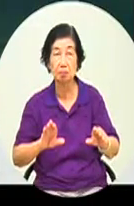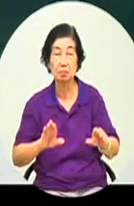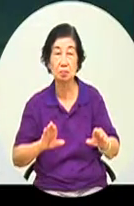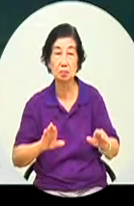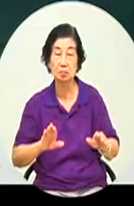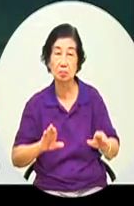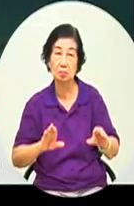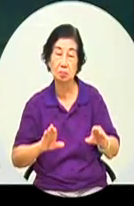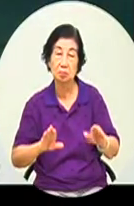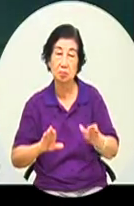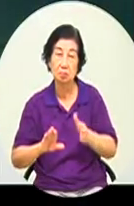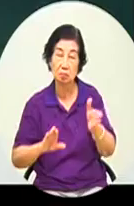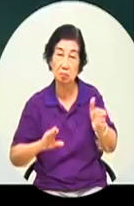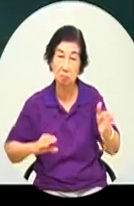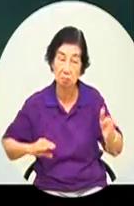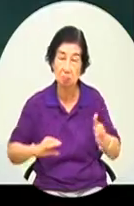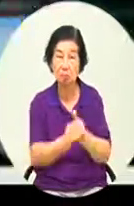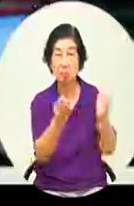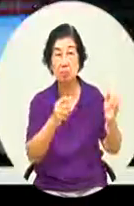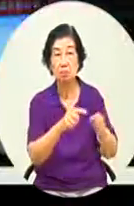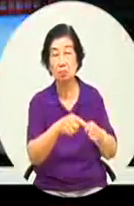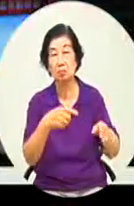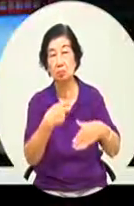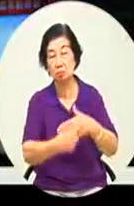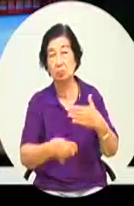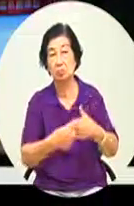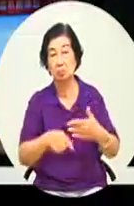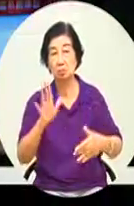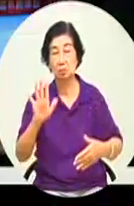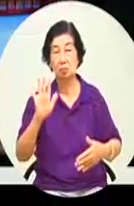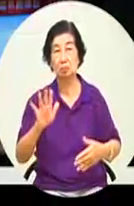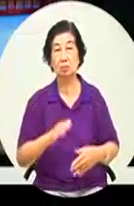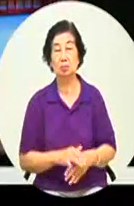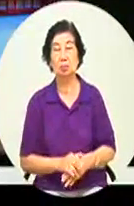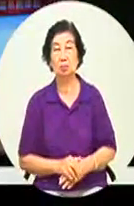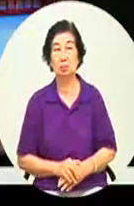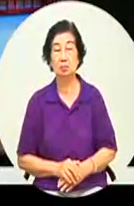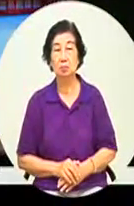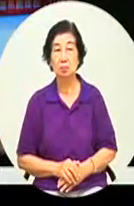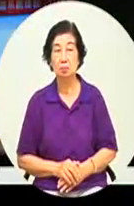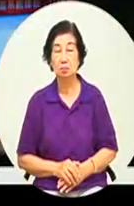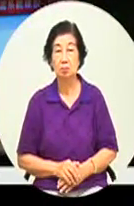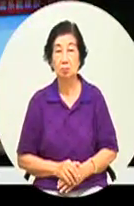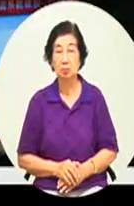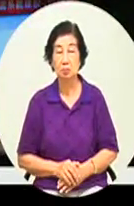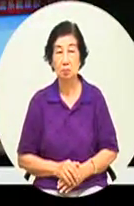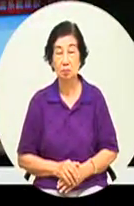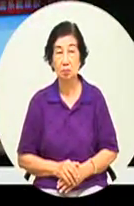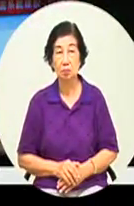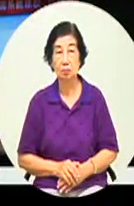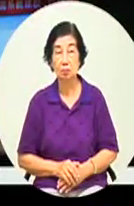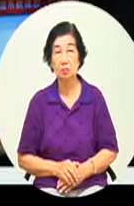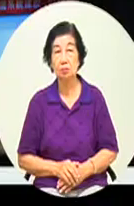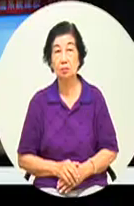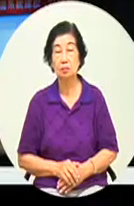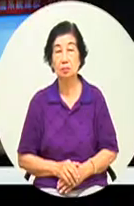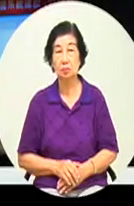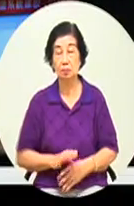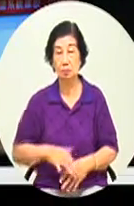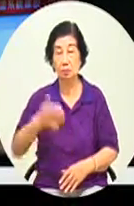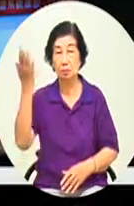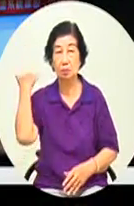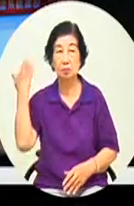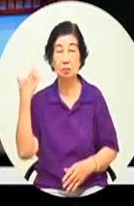致轻轨车头变形受损哦。好，那这一张是在啊之前